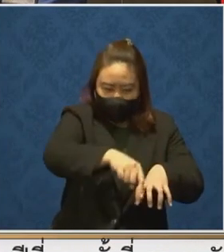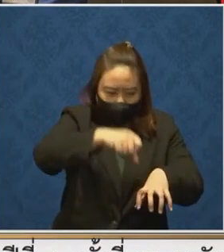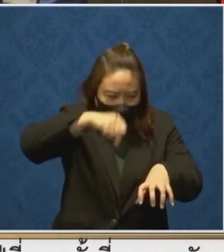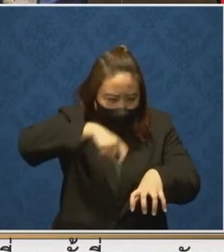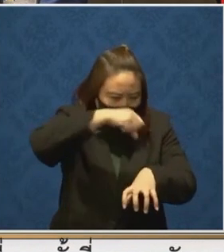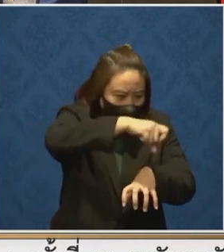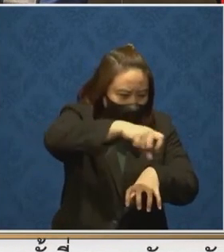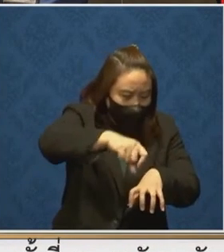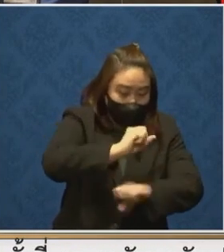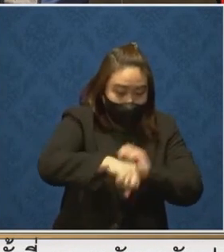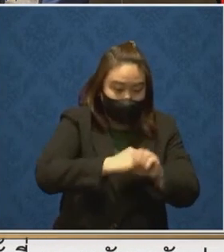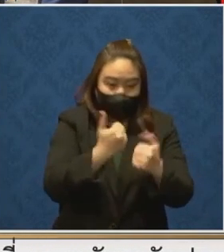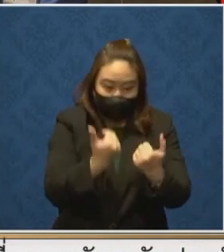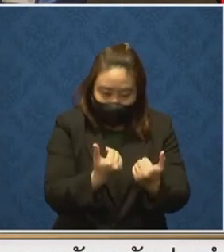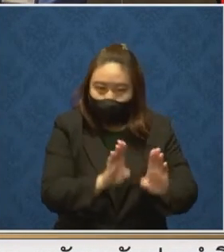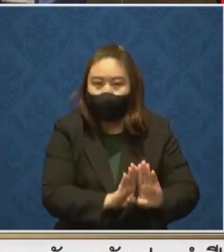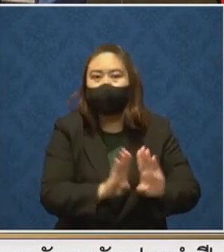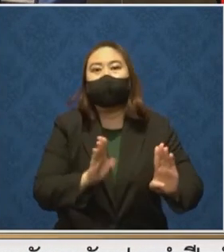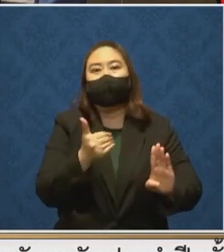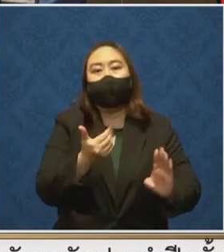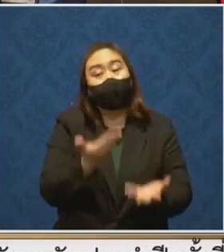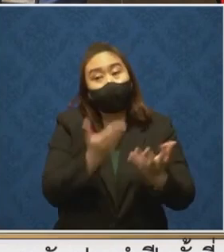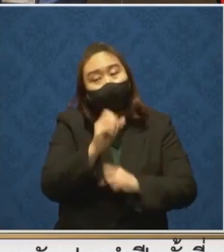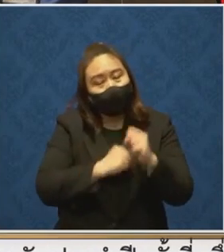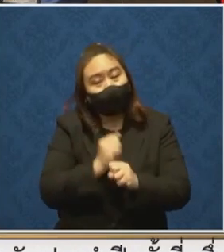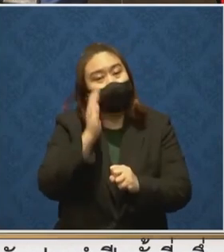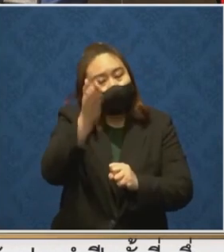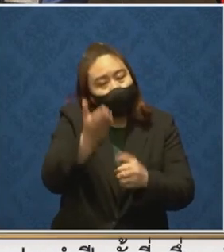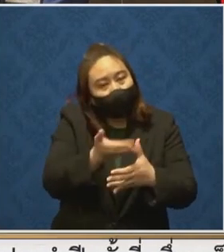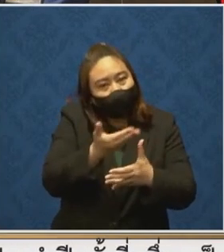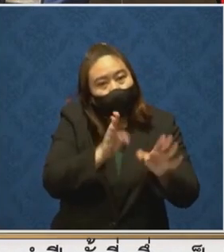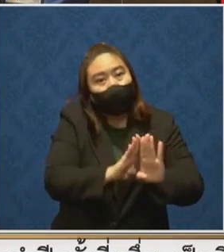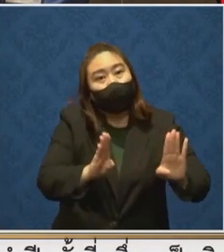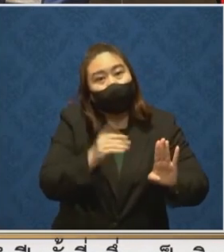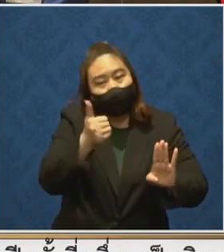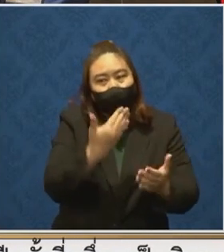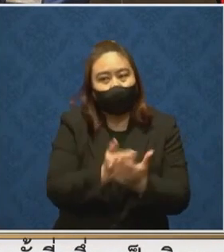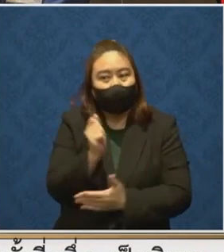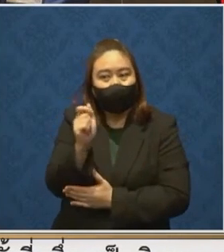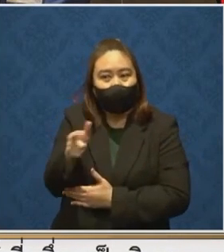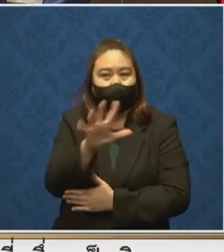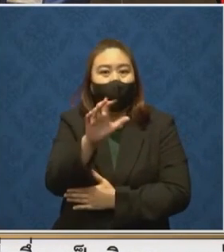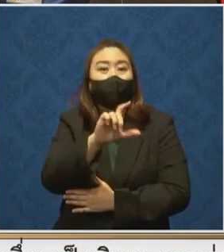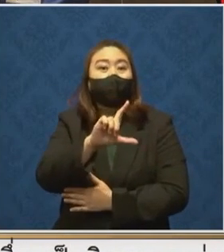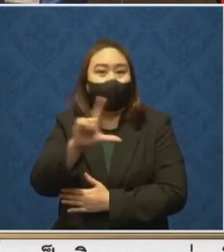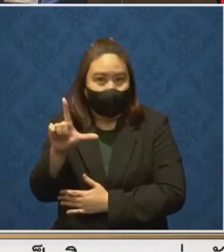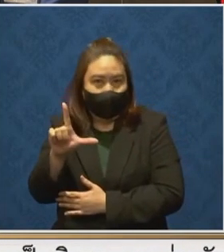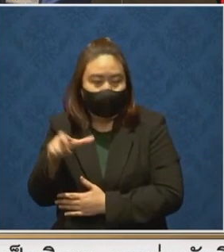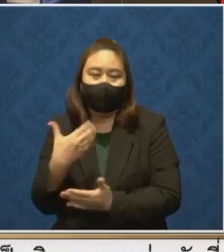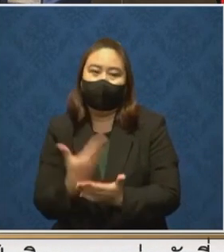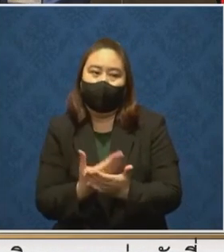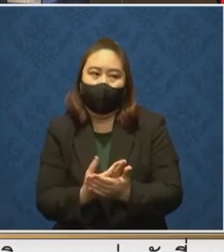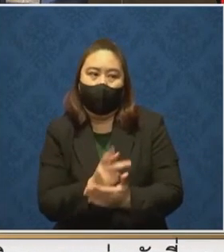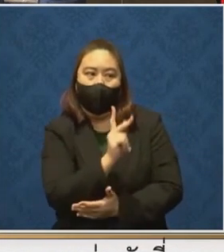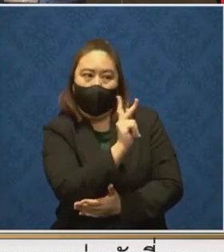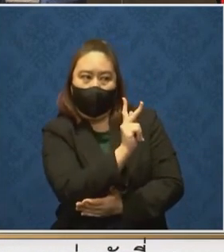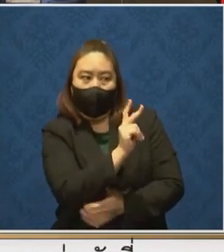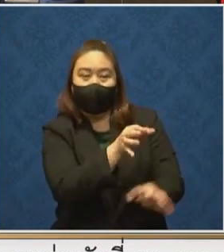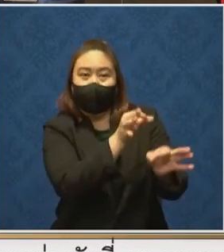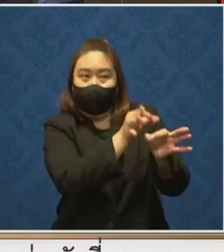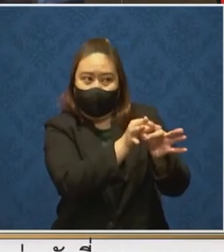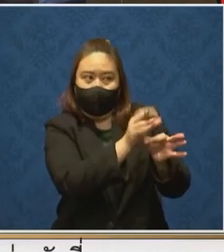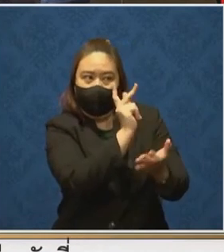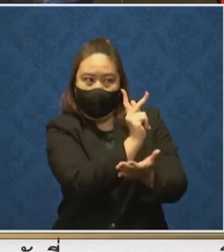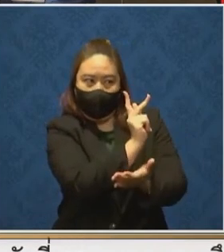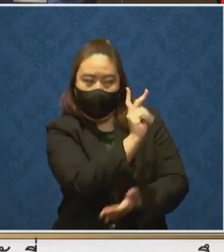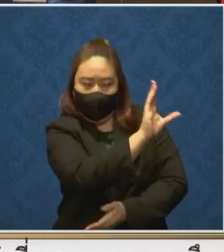ครั้งทันปลายปีนี้หรอต้นปีหน้าโดยมีค่าเช้จ่ายราว 500 ลานบาทคเปนการกู้เงินจากธนาคารแ่ง 1